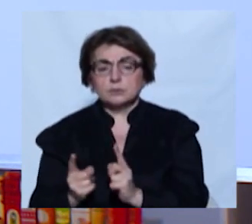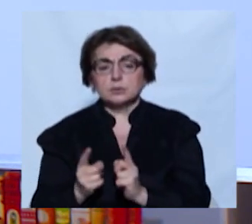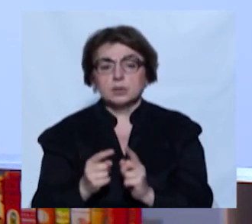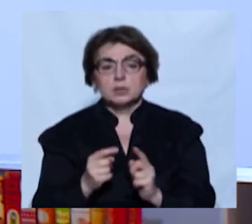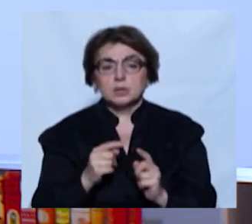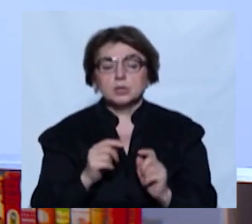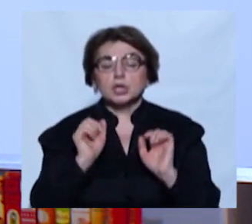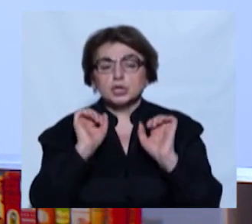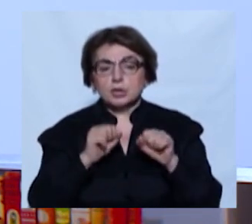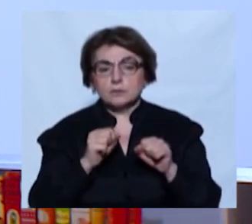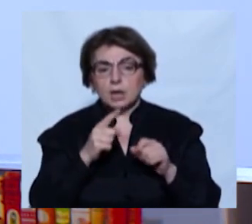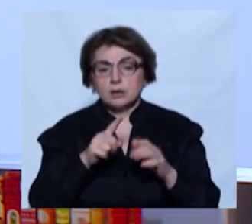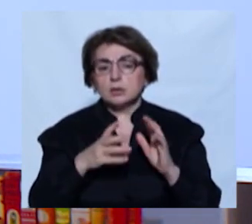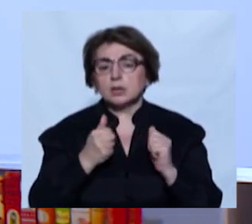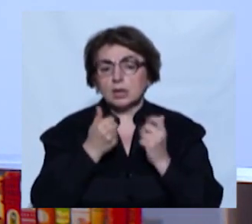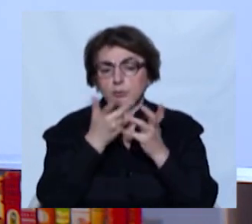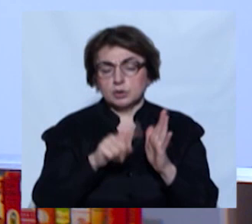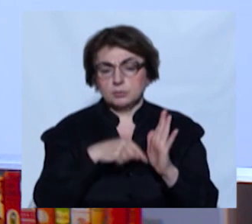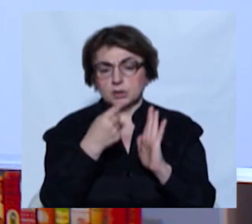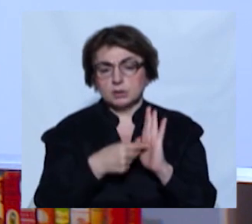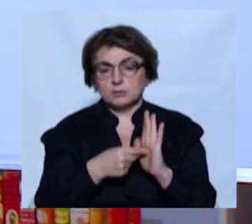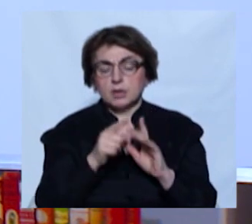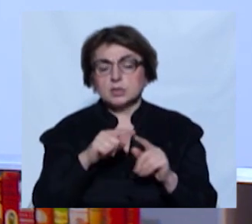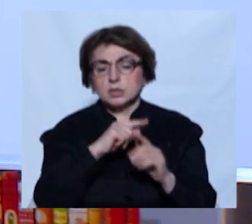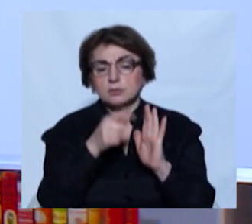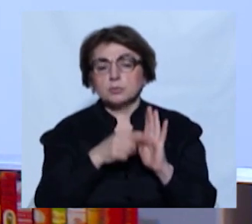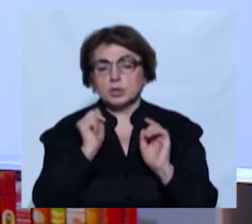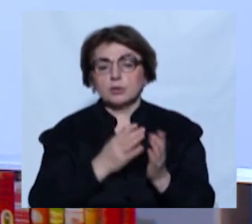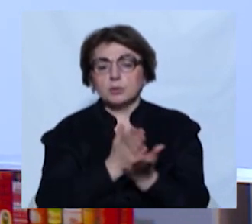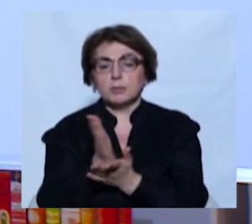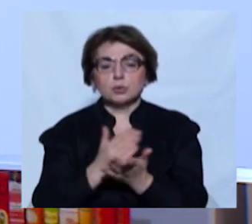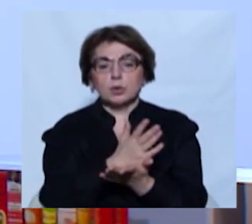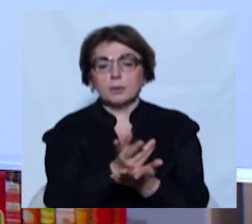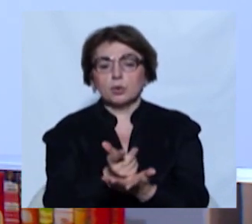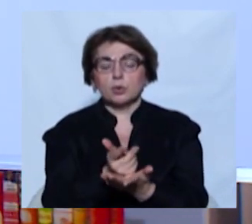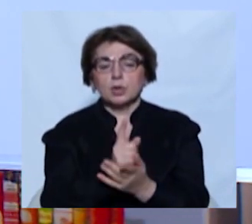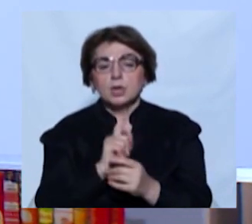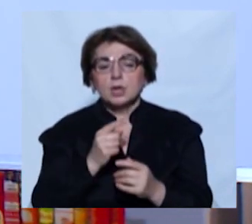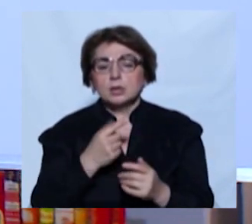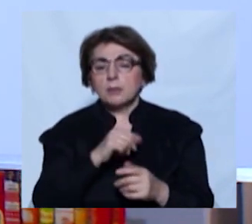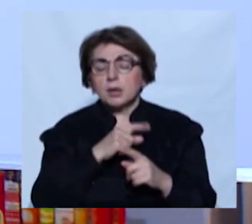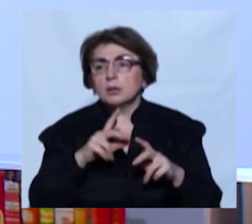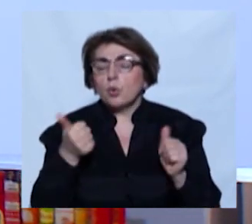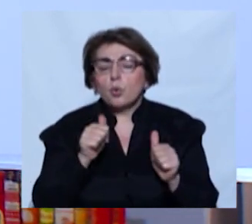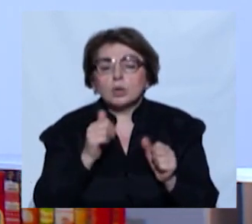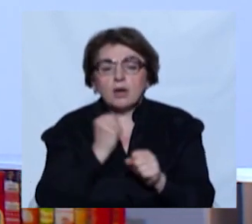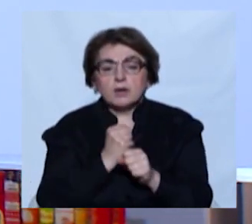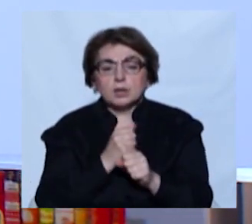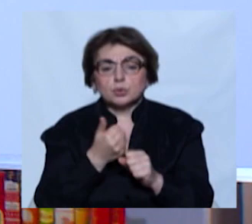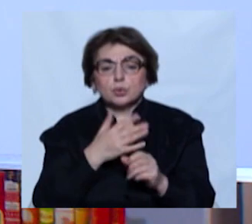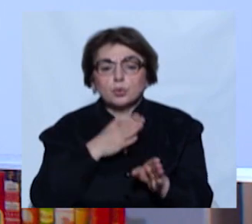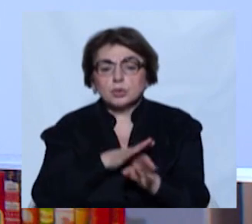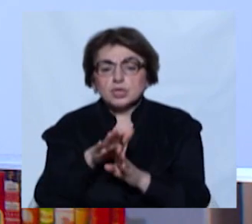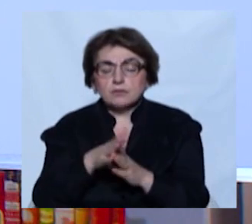და შეგვიძლია აქვე დავსვათ რამდენიმე კითხვა. ეს კითხვები შეიძლება მივმართოთ შემდეგი მიმართულებით: რა ელემენტებით და როგორ ხორციელდება თვითონ